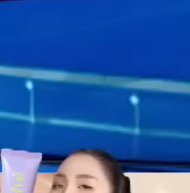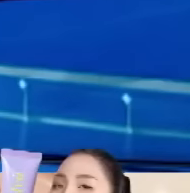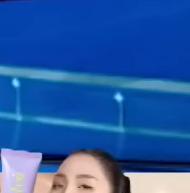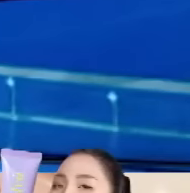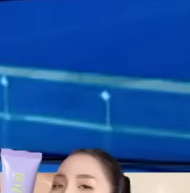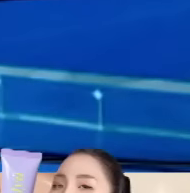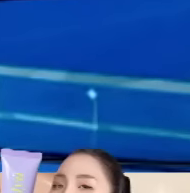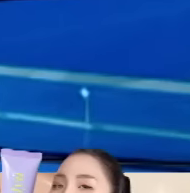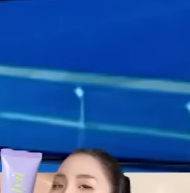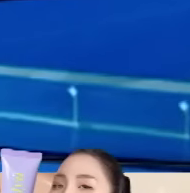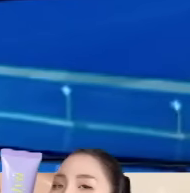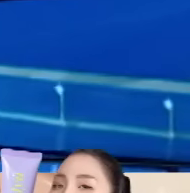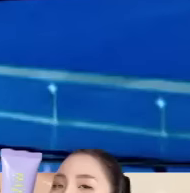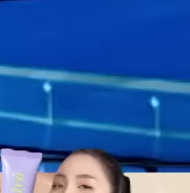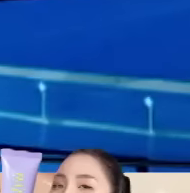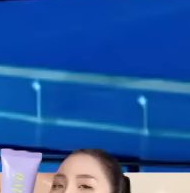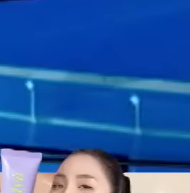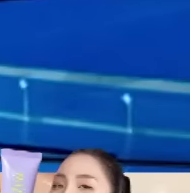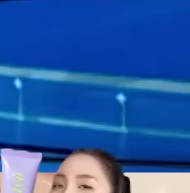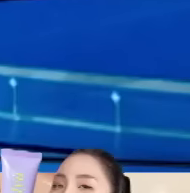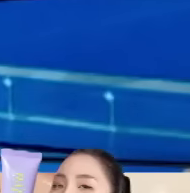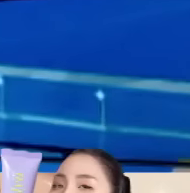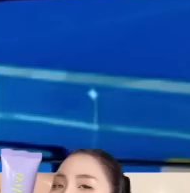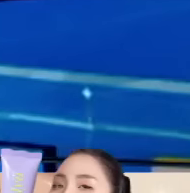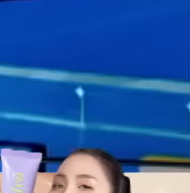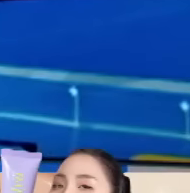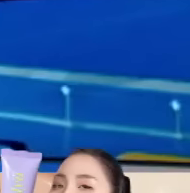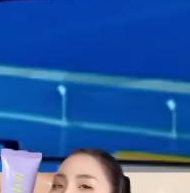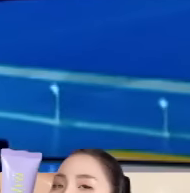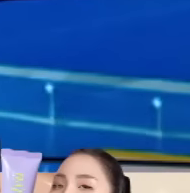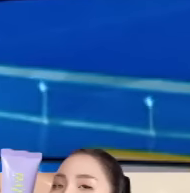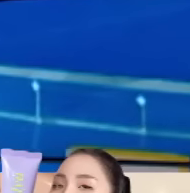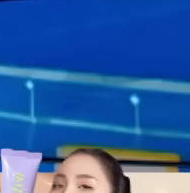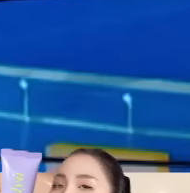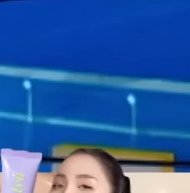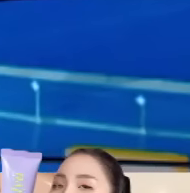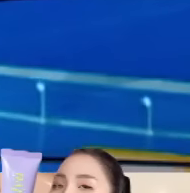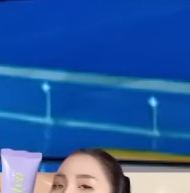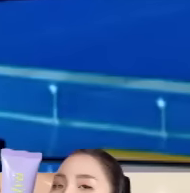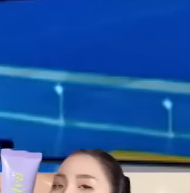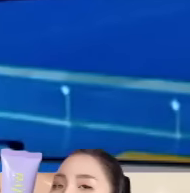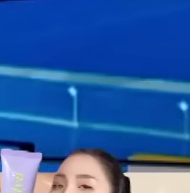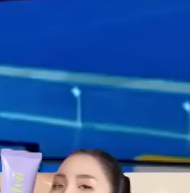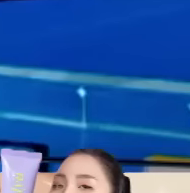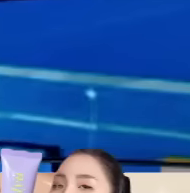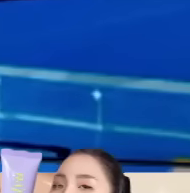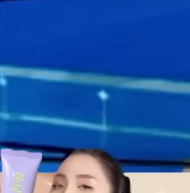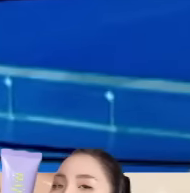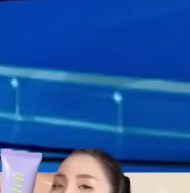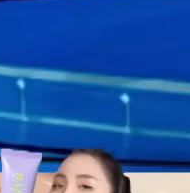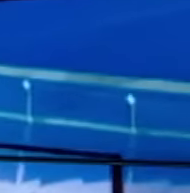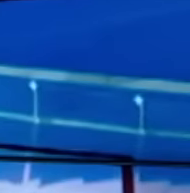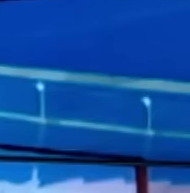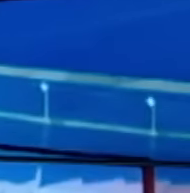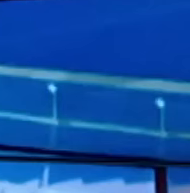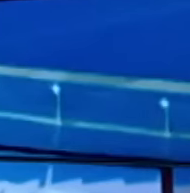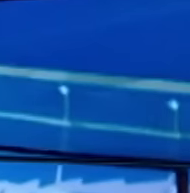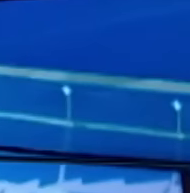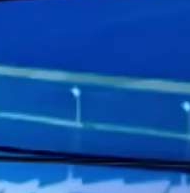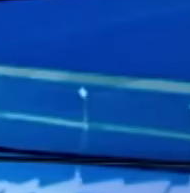Pelaku pembobolan minimarket ditangkap warga usai beraksi di Mojokerto, Jawa Timur. Sementara di Makassar,